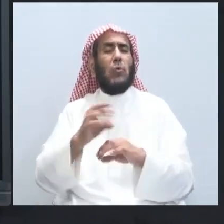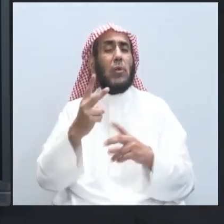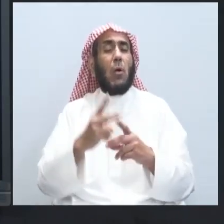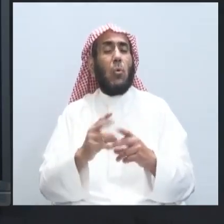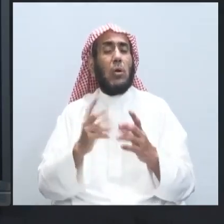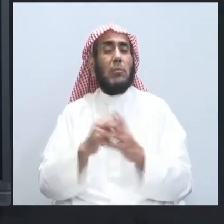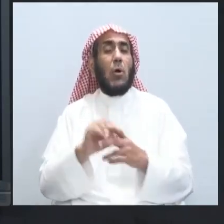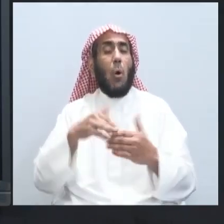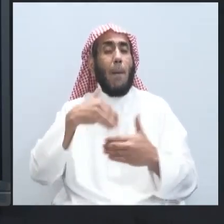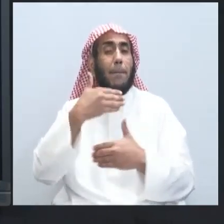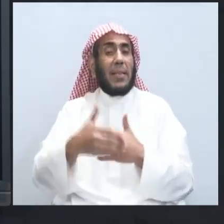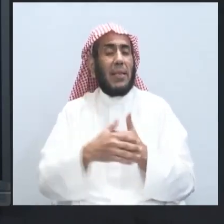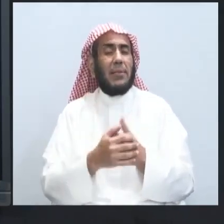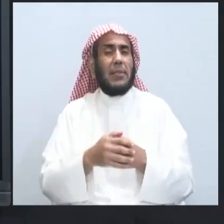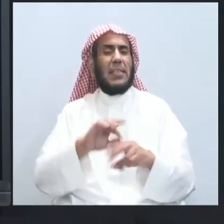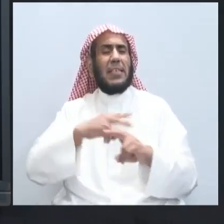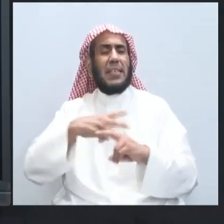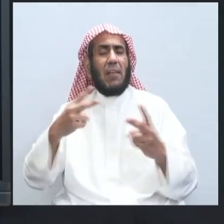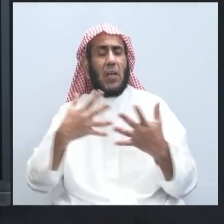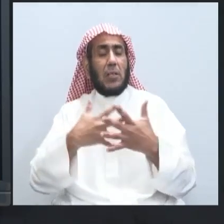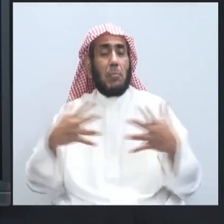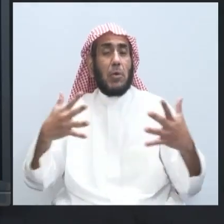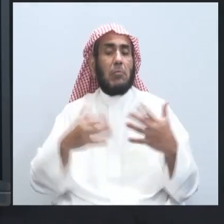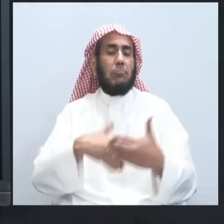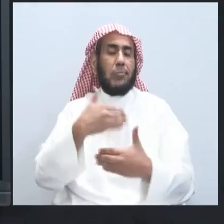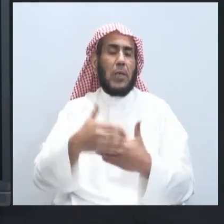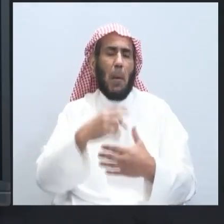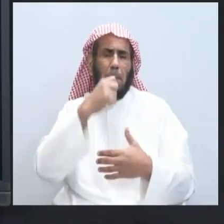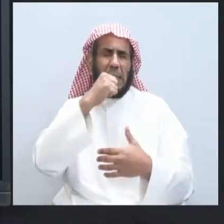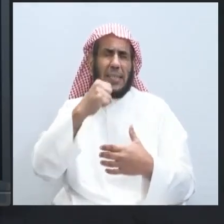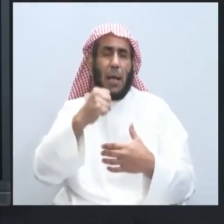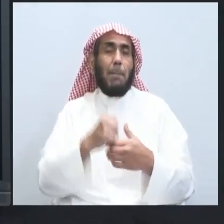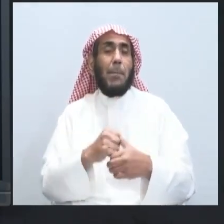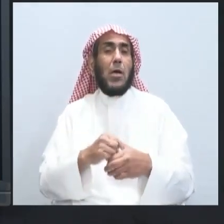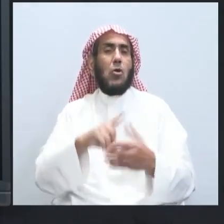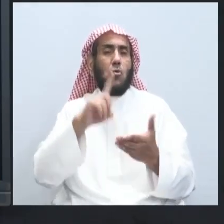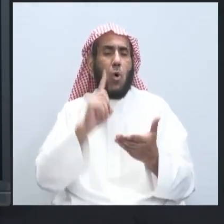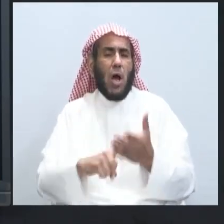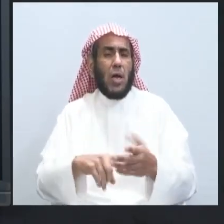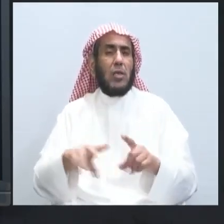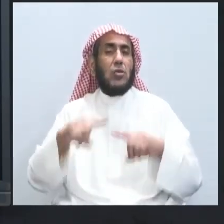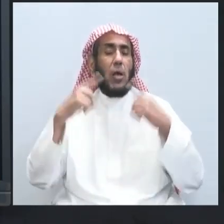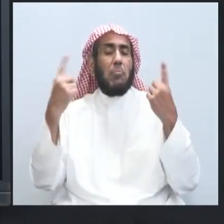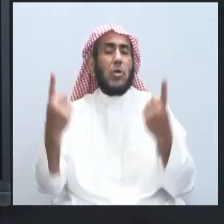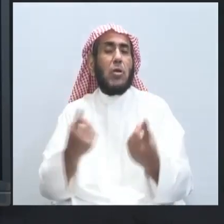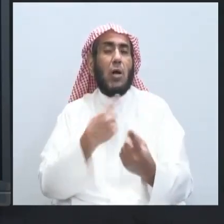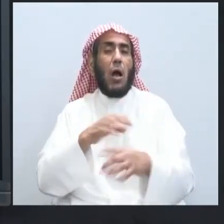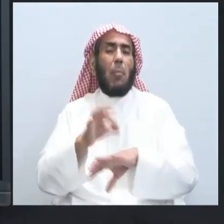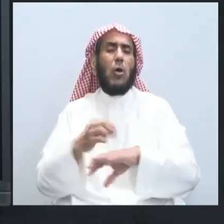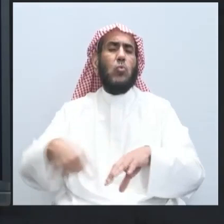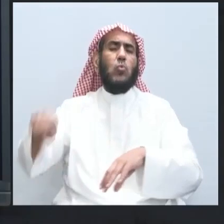اقليميه وبالتالي اختلافات كبيره وبالتالي من الصعب ان نحقق جميع رغبات